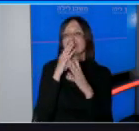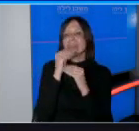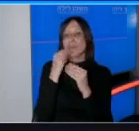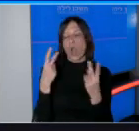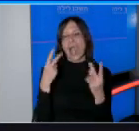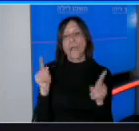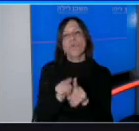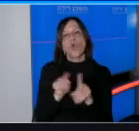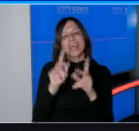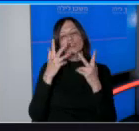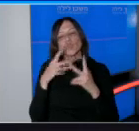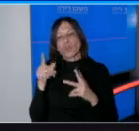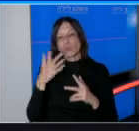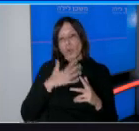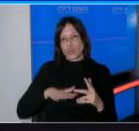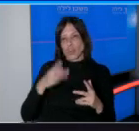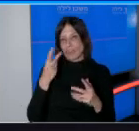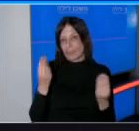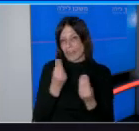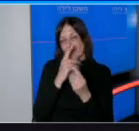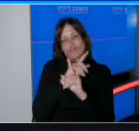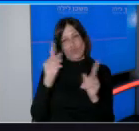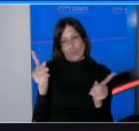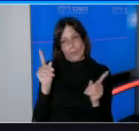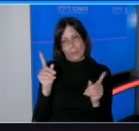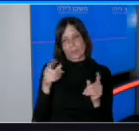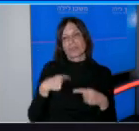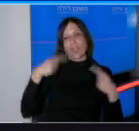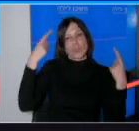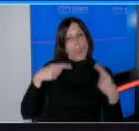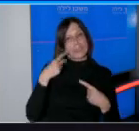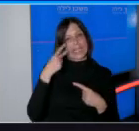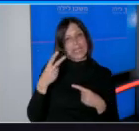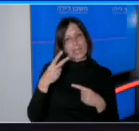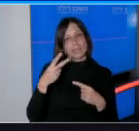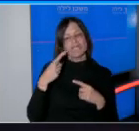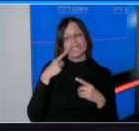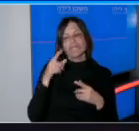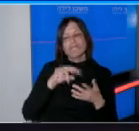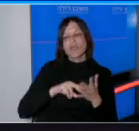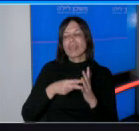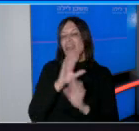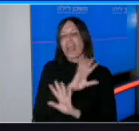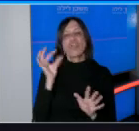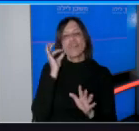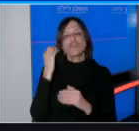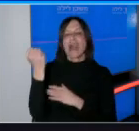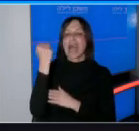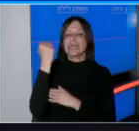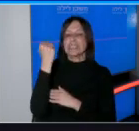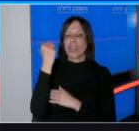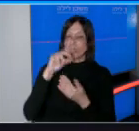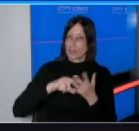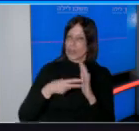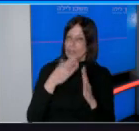באותה הצורה שבה הן היו רוצות. שני דברים שונים, אבל היום אנחנו מסתכלים על המפה הפוליטית, אין נשים חזקות בפוליטיקה הישראלית, וזה